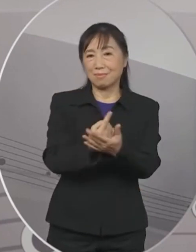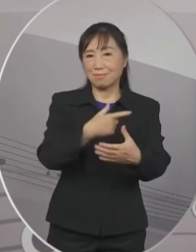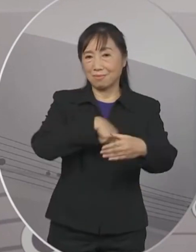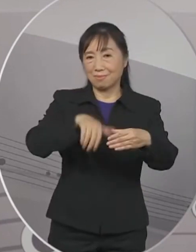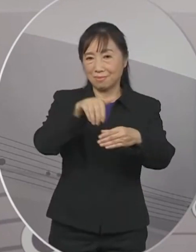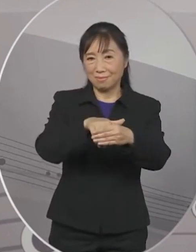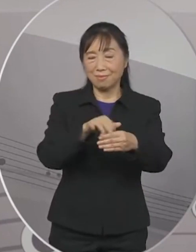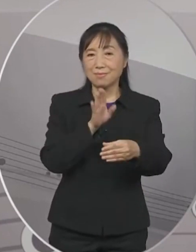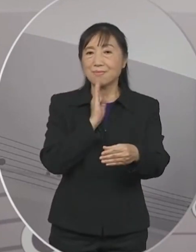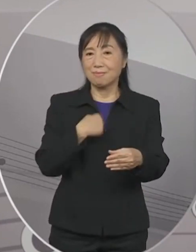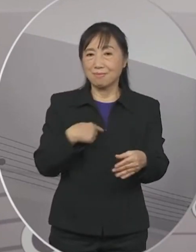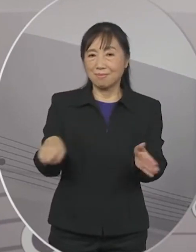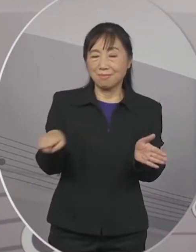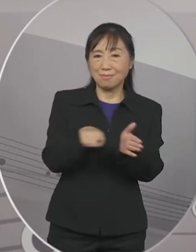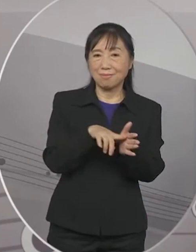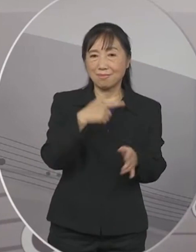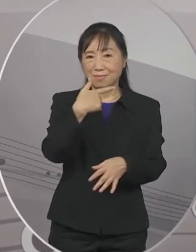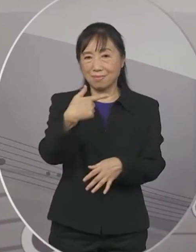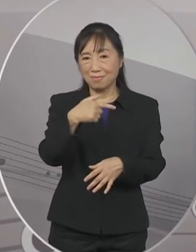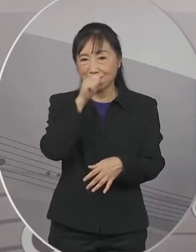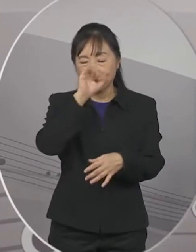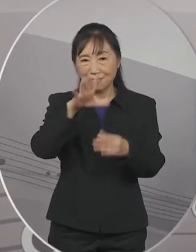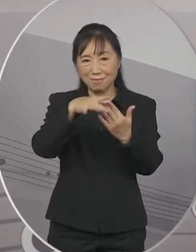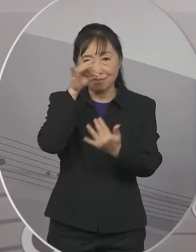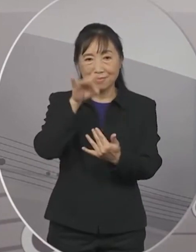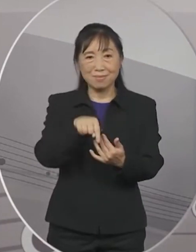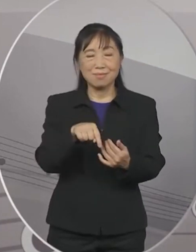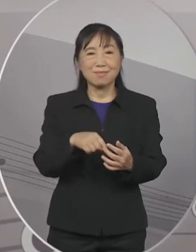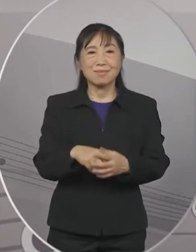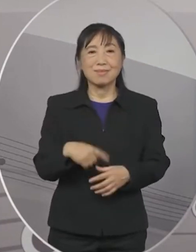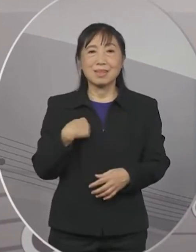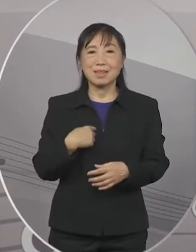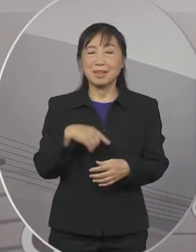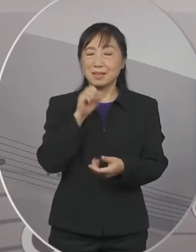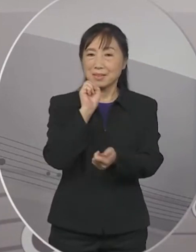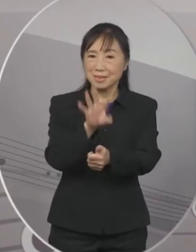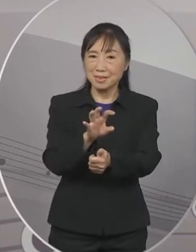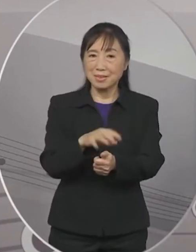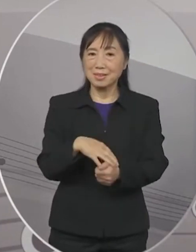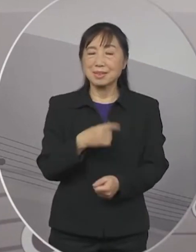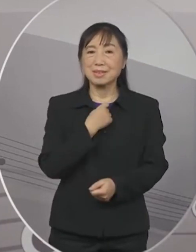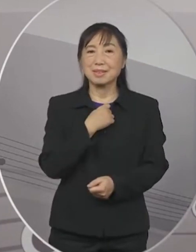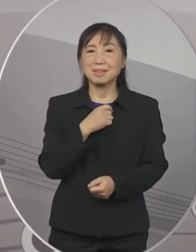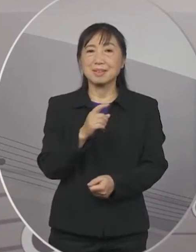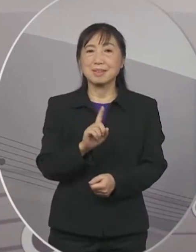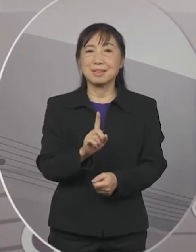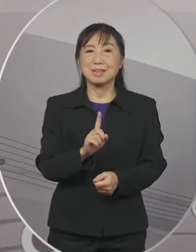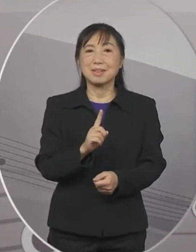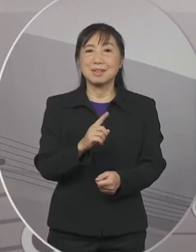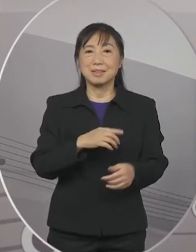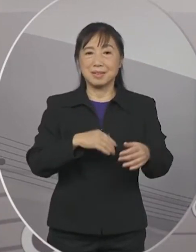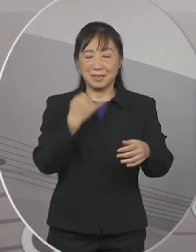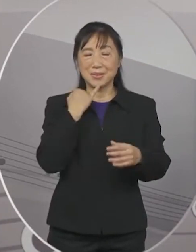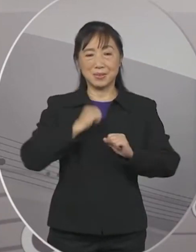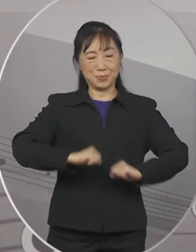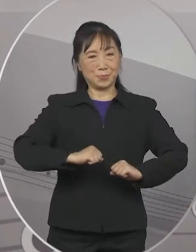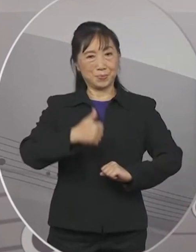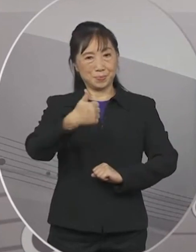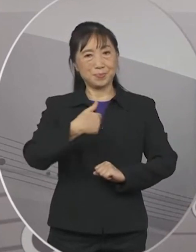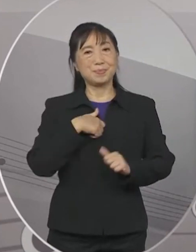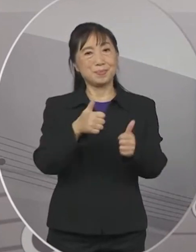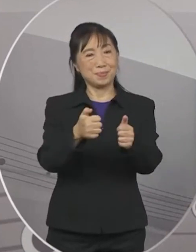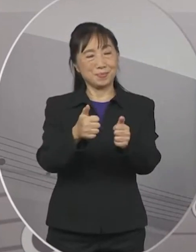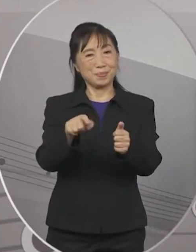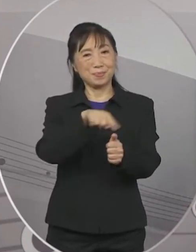认为是我这辈子最棒的选择。我来告诉大家怎么样来更健康，谢谢大